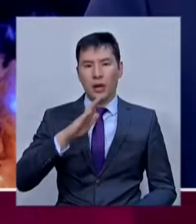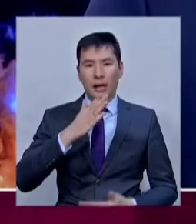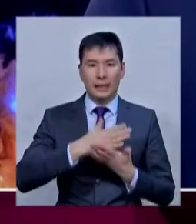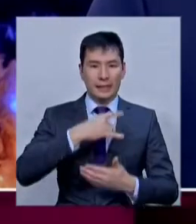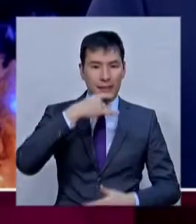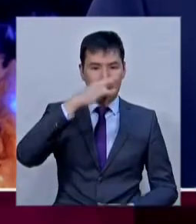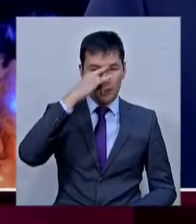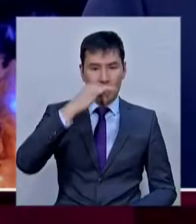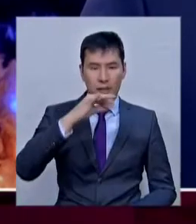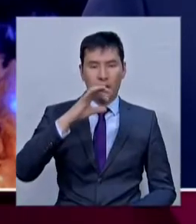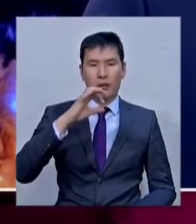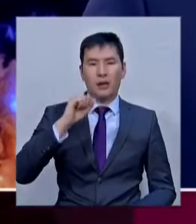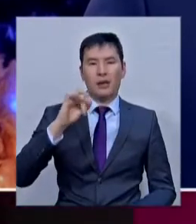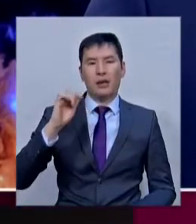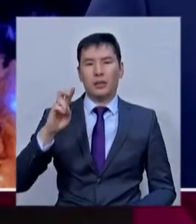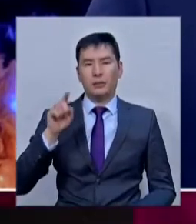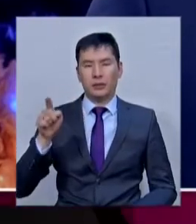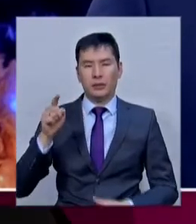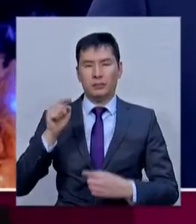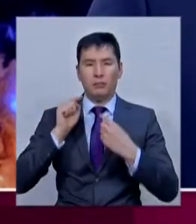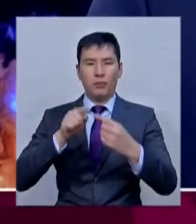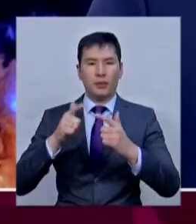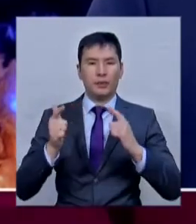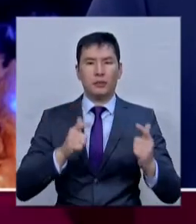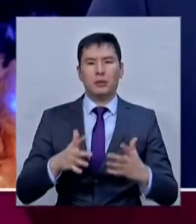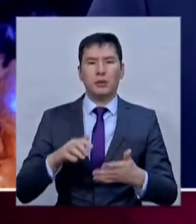білдіріпті. Мұнда қандай да бір себеп бар ма?